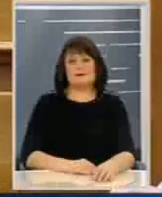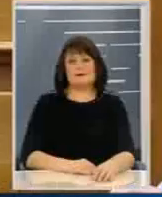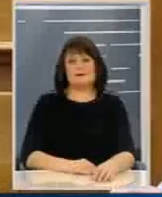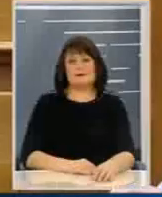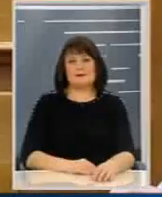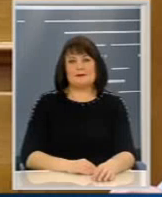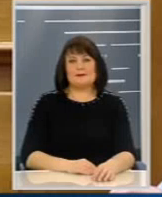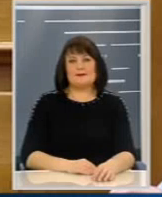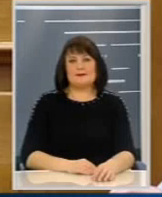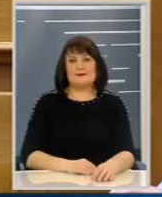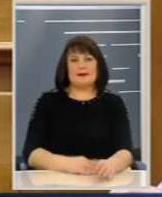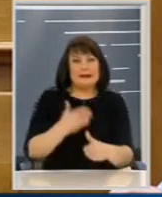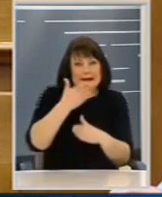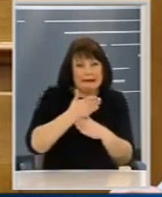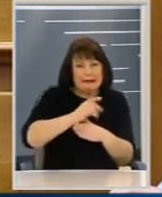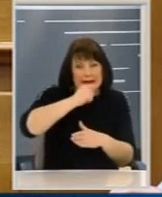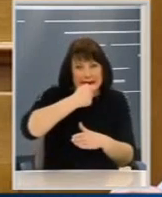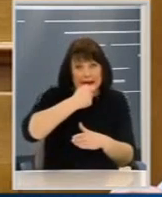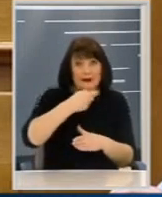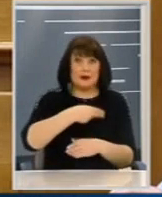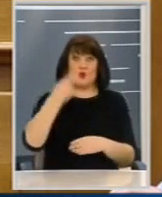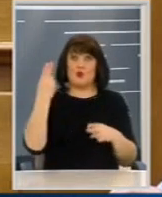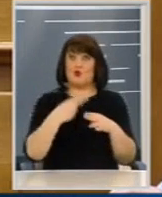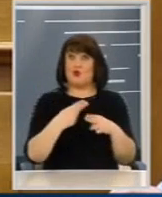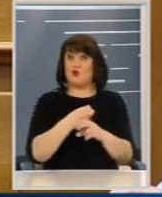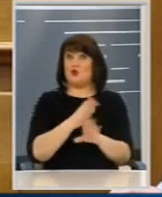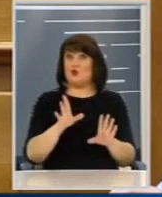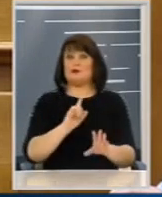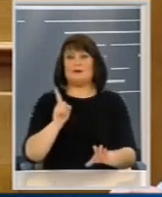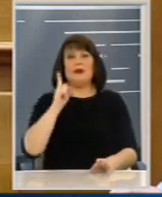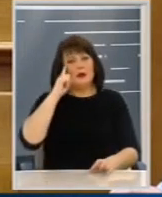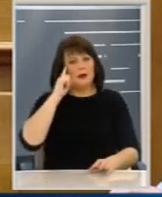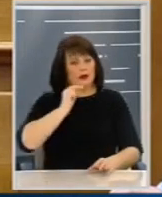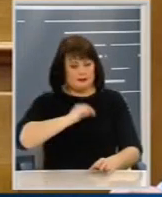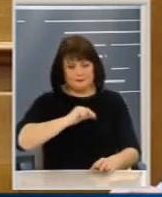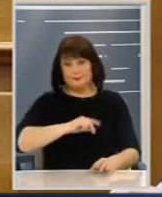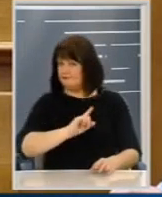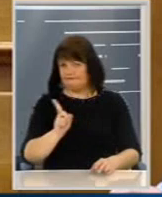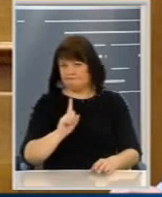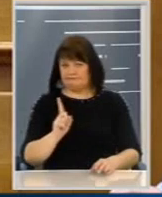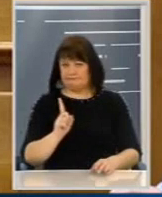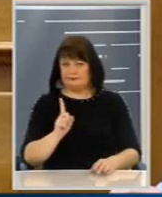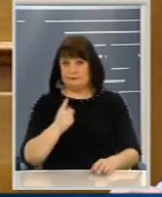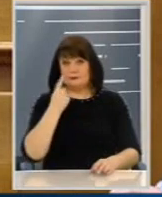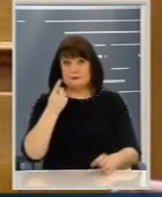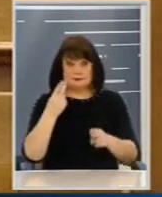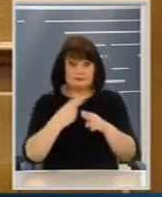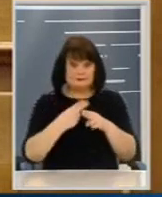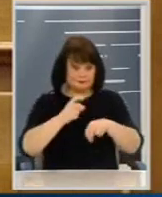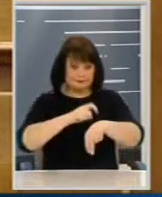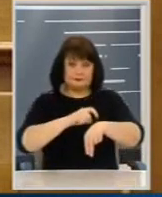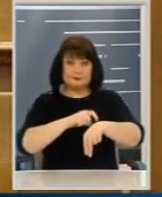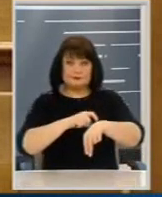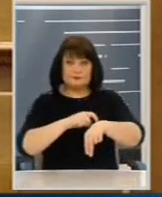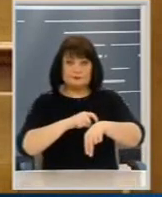ουδείς εδοξάστη κρυπτόμενος, μην νομίζω θα σβήσει σε καλό σε μια τόσο κρίσιμη συγκυρία για τον